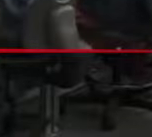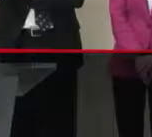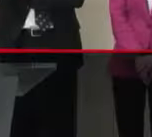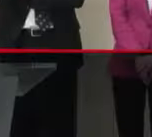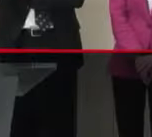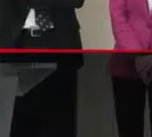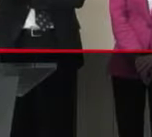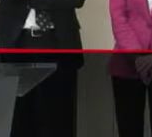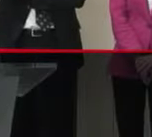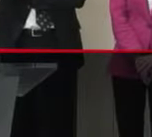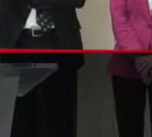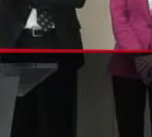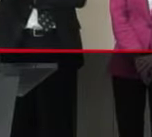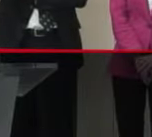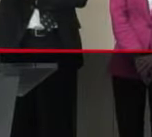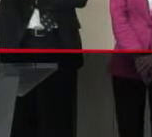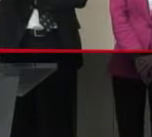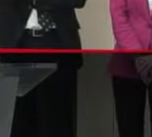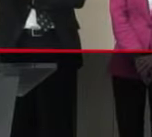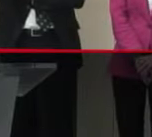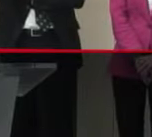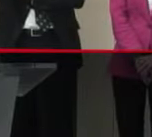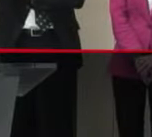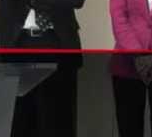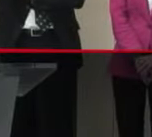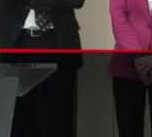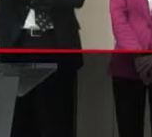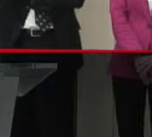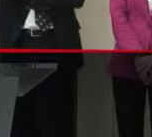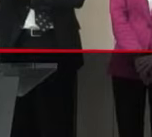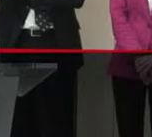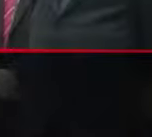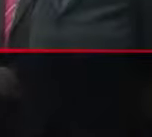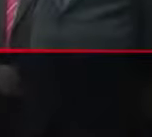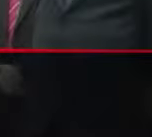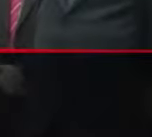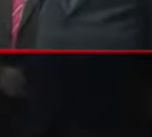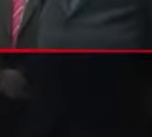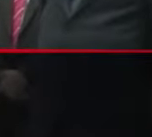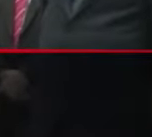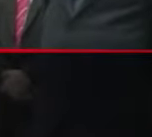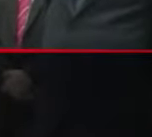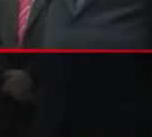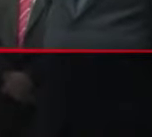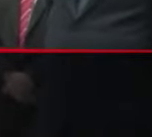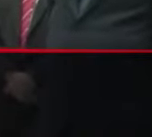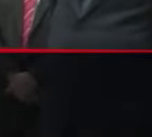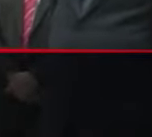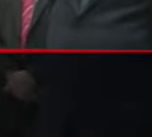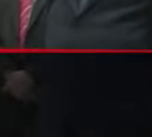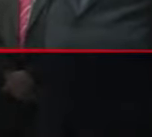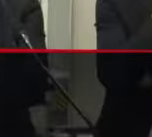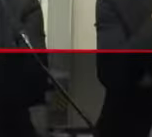elektronikarako, kableetzeetarako, muntatze elektrikoetarako eta eraiketa logistikoetarako. Eta eremu berri bat hartzen du